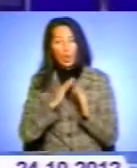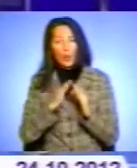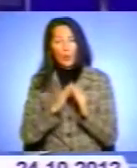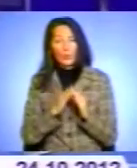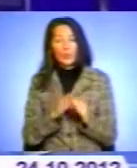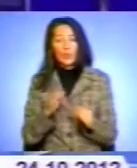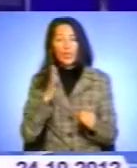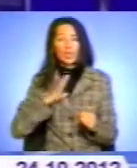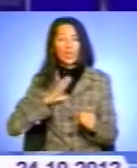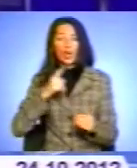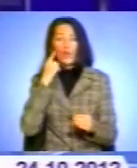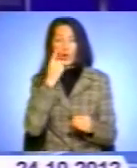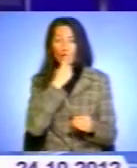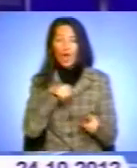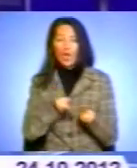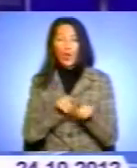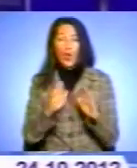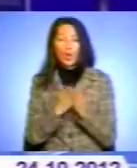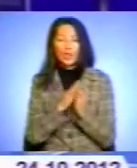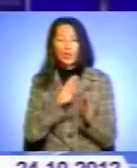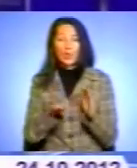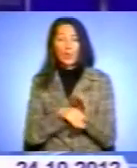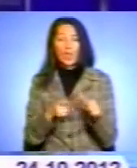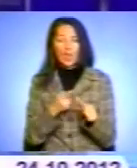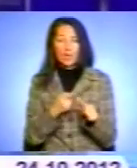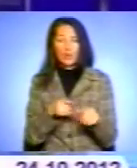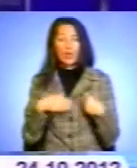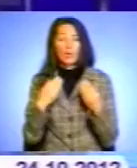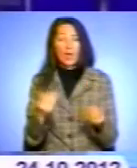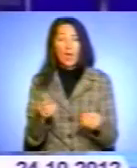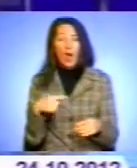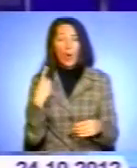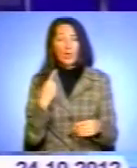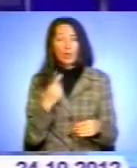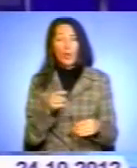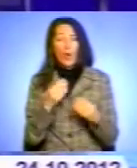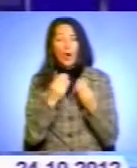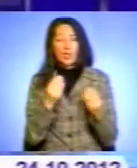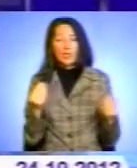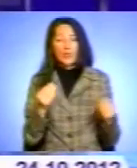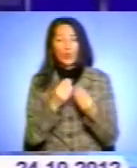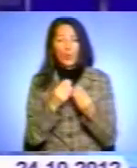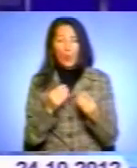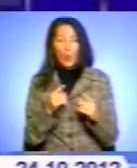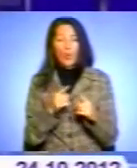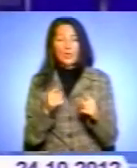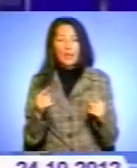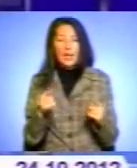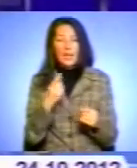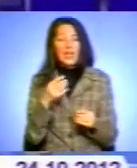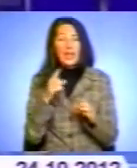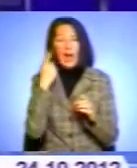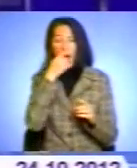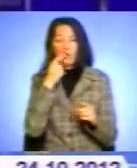З надією в очах таку книжку під назвою репрезентували в обласному краєзнавчому музеї. Її автори – представники